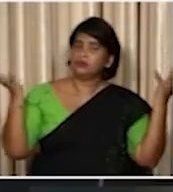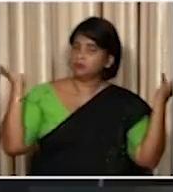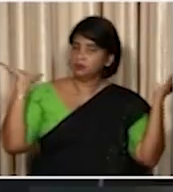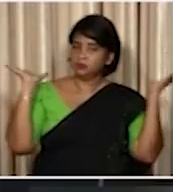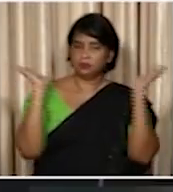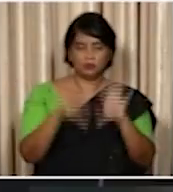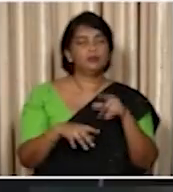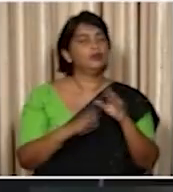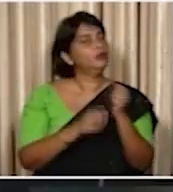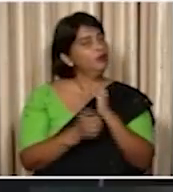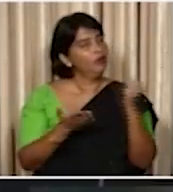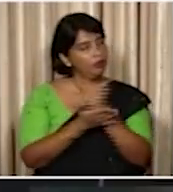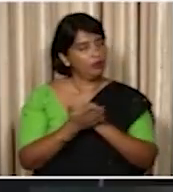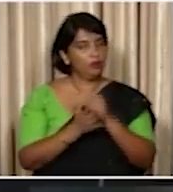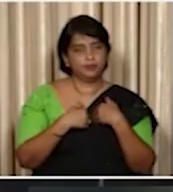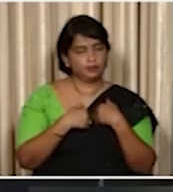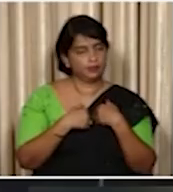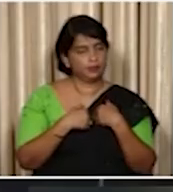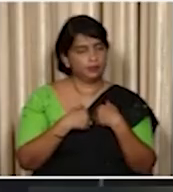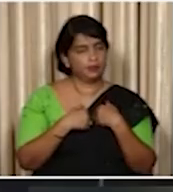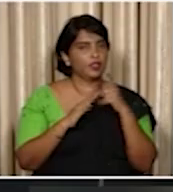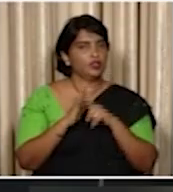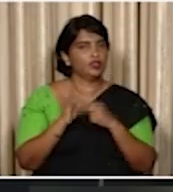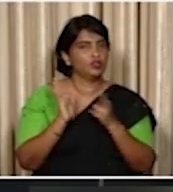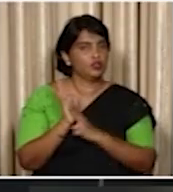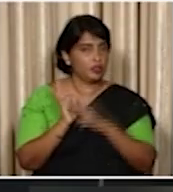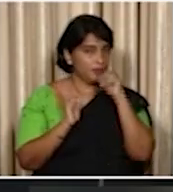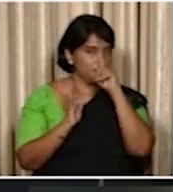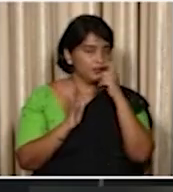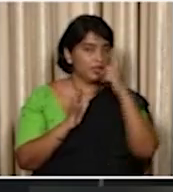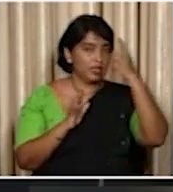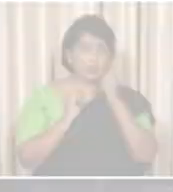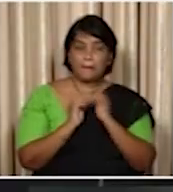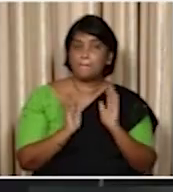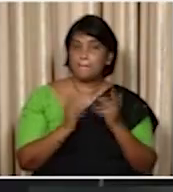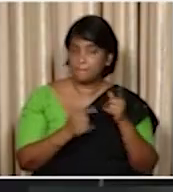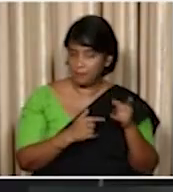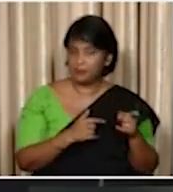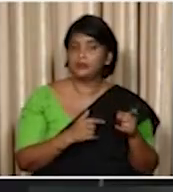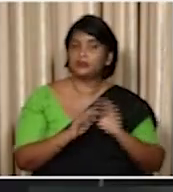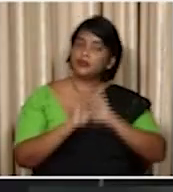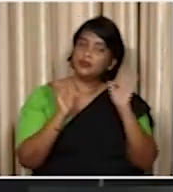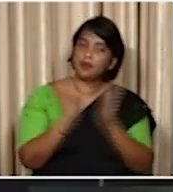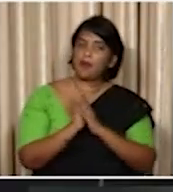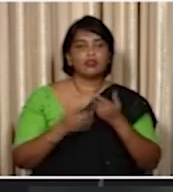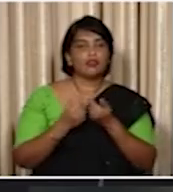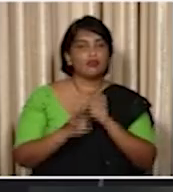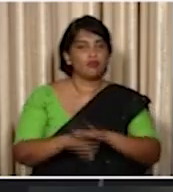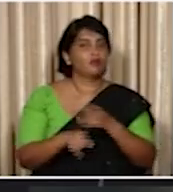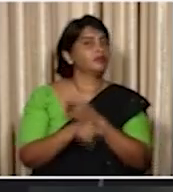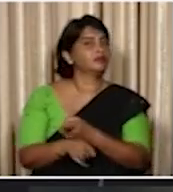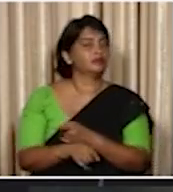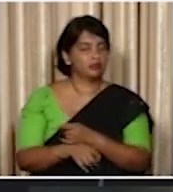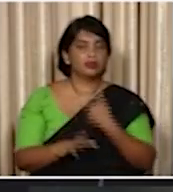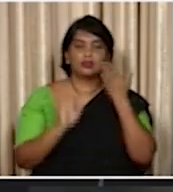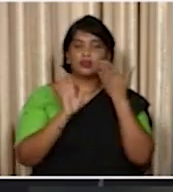කැඳවලා සම්පූර්ණ පෙරපාසල් පිළිබඳ වැඩසටහන. ජූනි මාසේ දෙවැනි පාසල් වාරය ආරම්භ වෙනකොට මේ සීලු දෙනා ට්‍රේන් කරන ඒ විතරක් නෙවෙයි. අපි